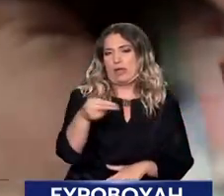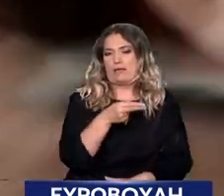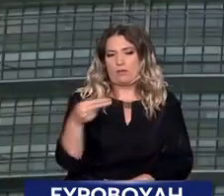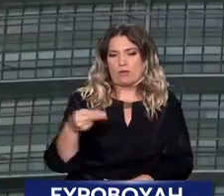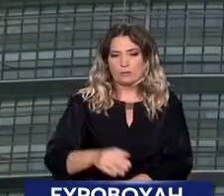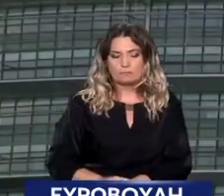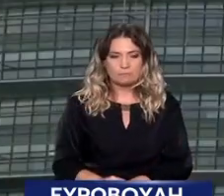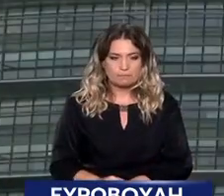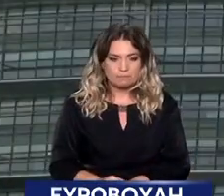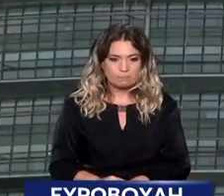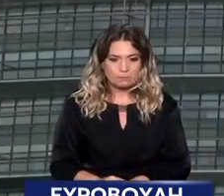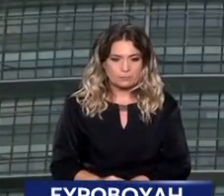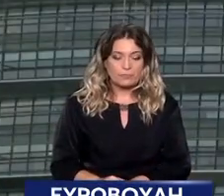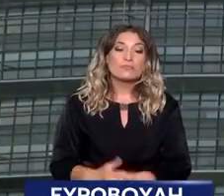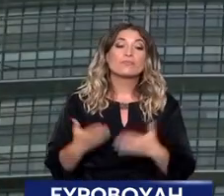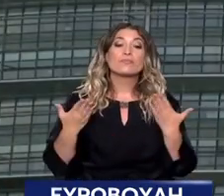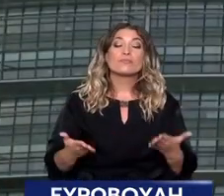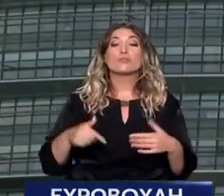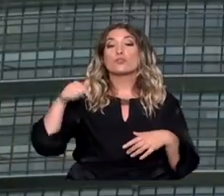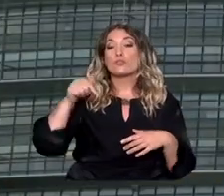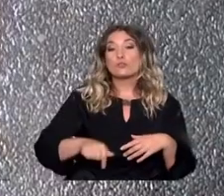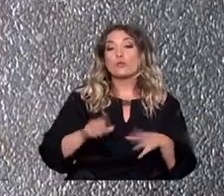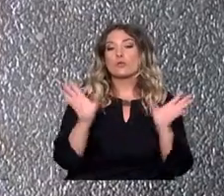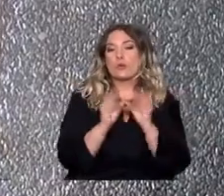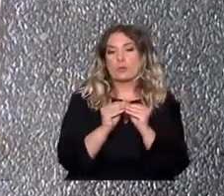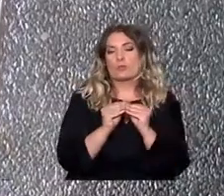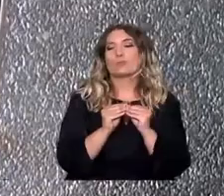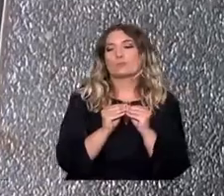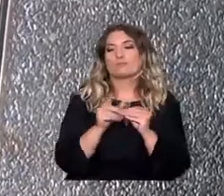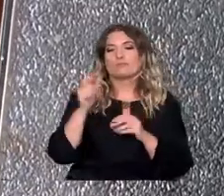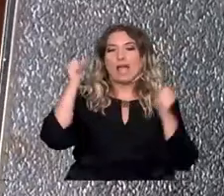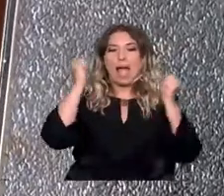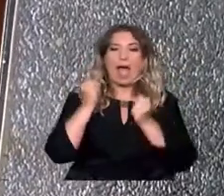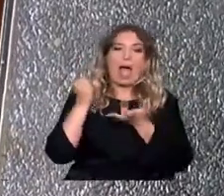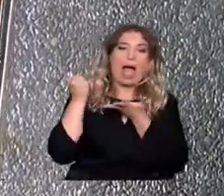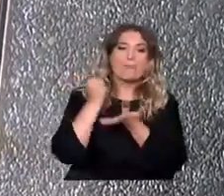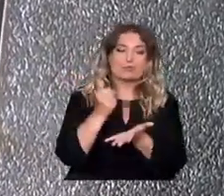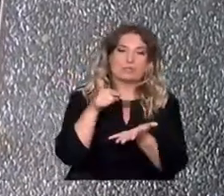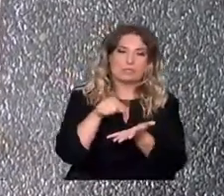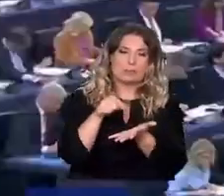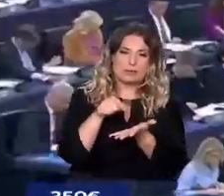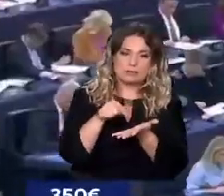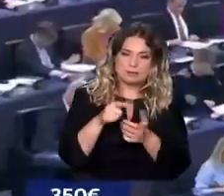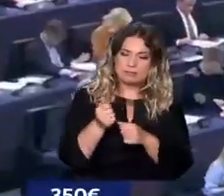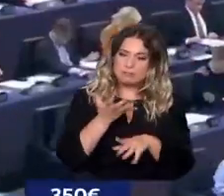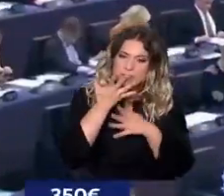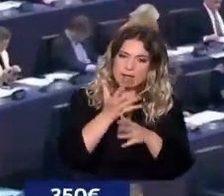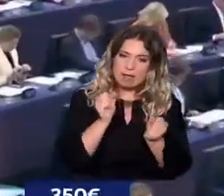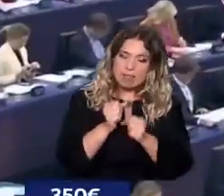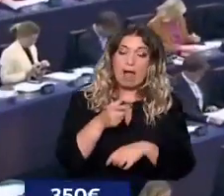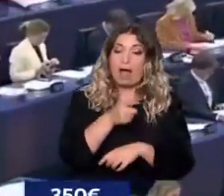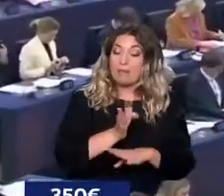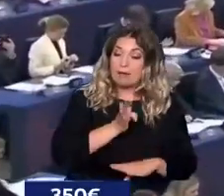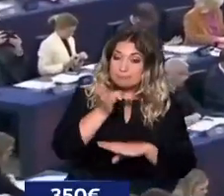Σημαντικό μπόνους στην καθημερινότητα του ευρωβουλευτή είναι η μυρίσια αποζημίωση ύψους 350 ευρώ που καλύπτει διαμονή, γεύματα και συναφή έξοδα. Κάθε μέρα που βρίσκονται